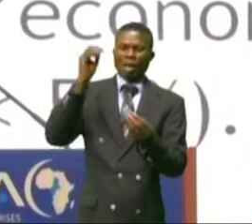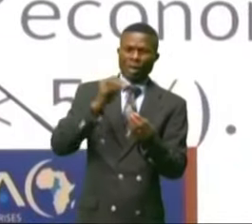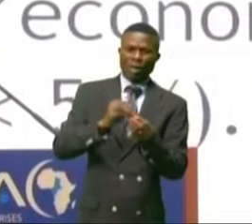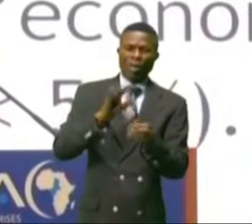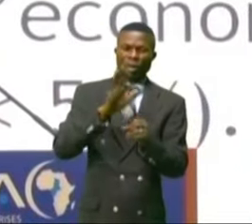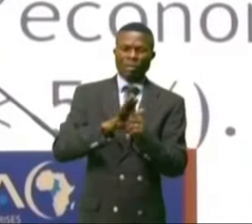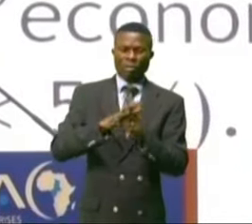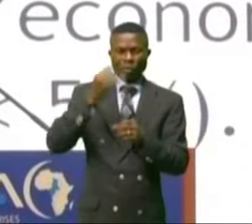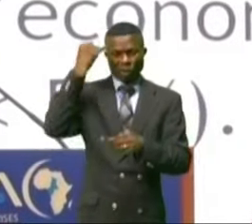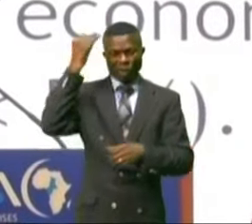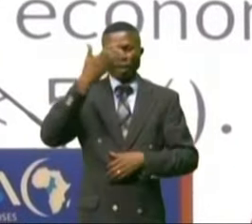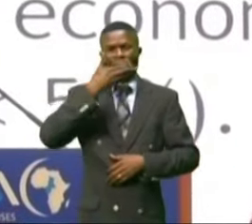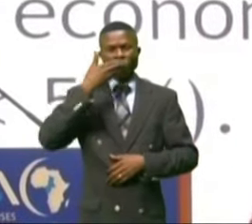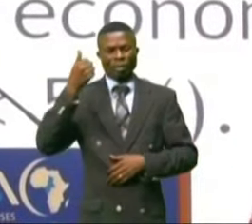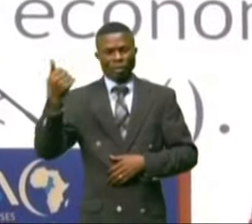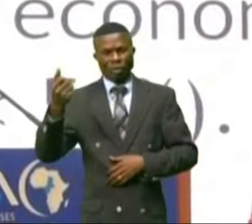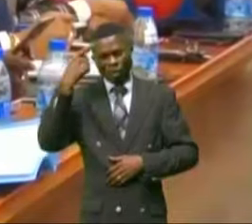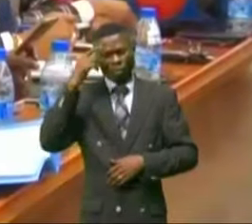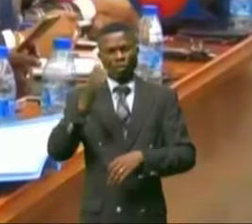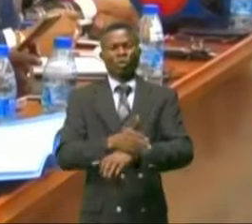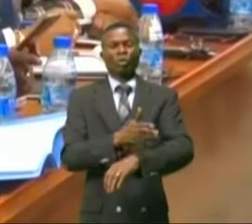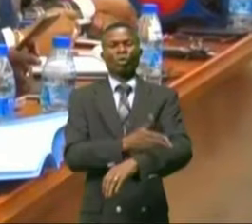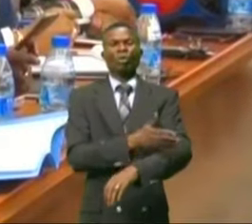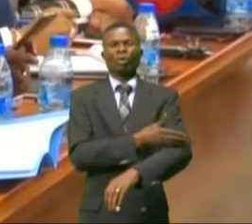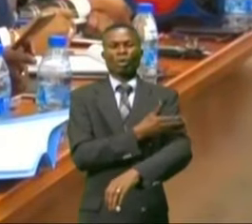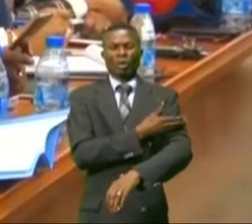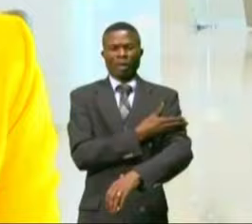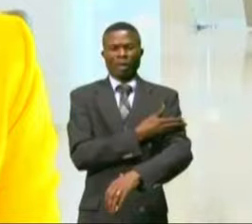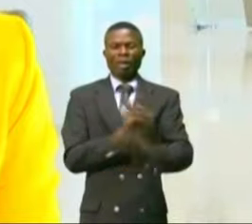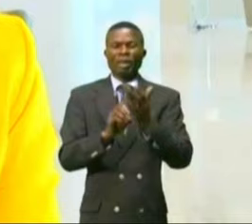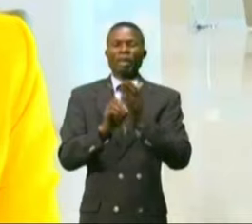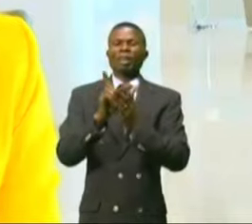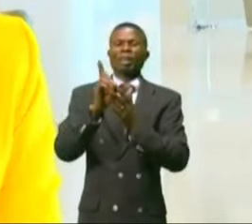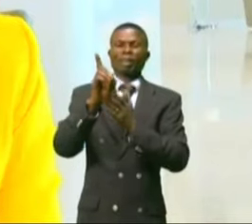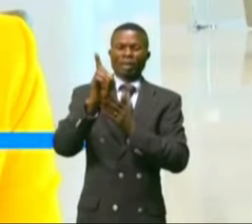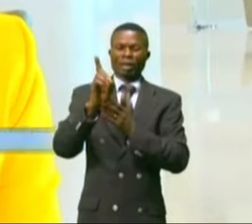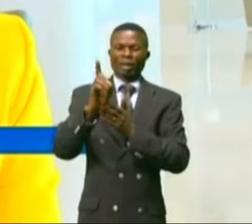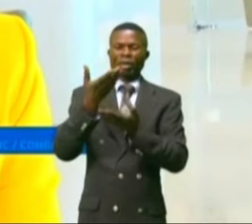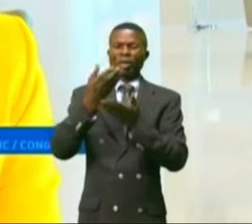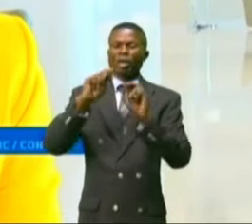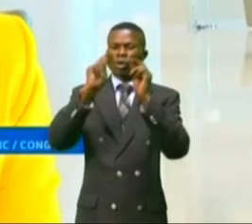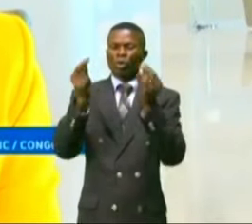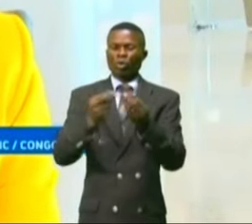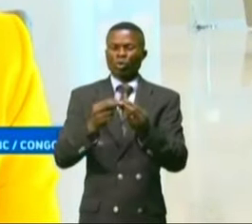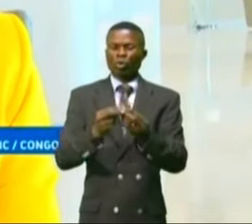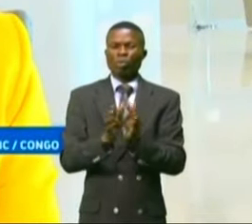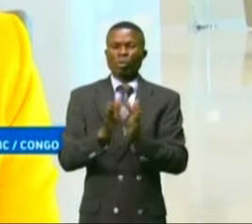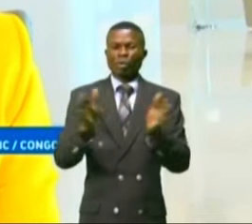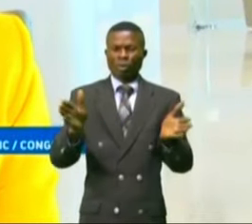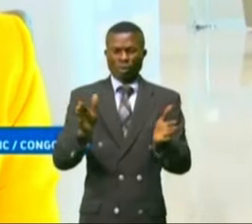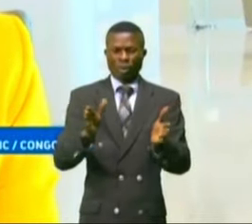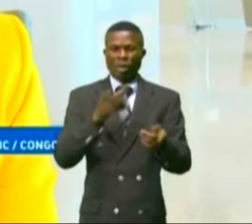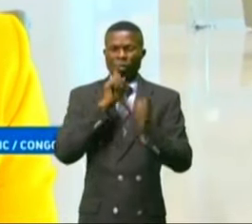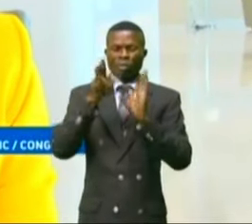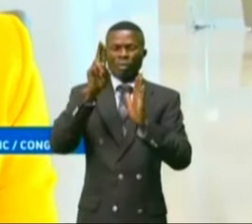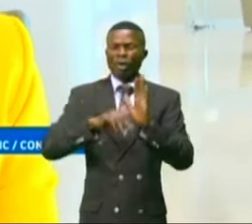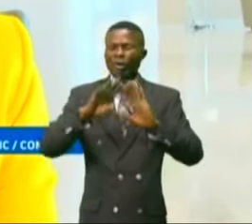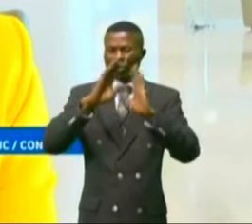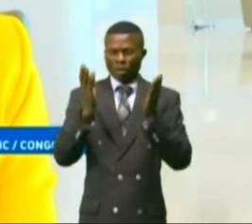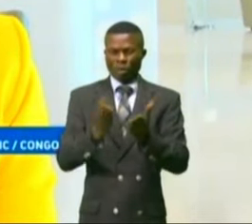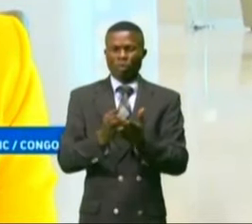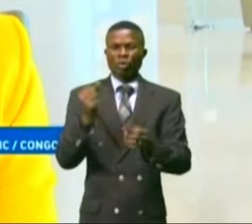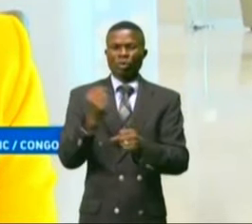peps hein, pour pouvoir avancer, booster un peu toutes les parties. Vous voyez, que ce soit les parlementaires et tout, pour que cette